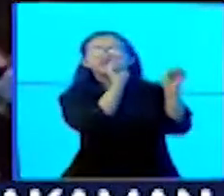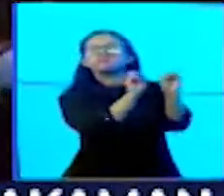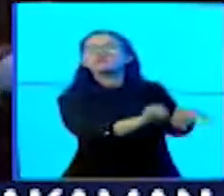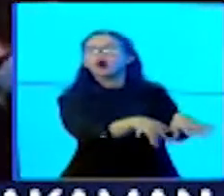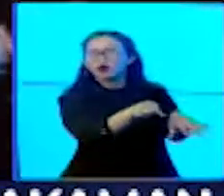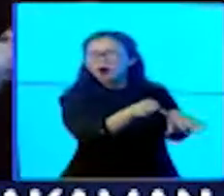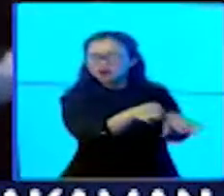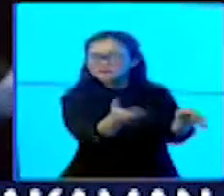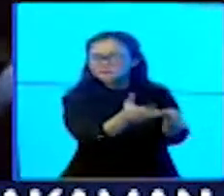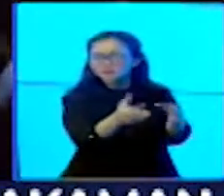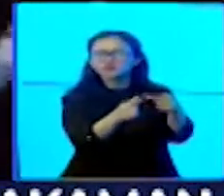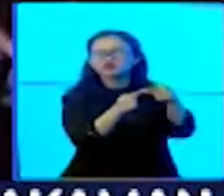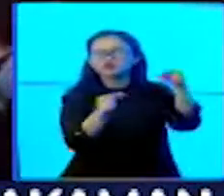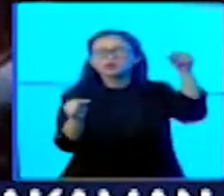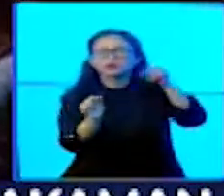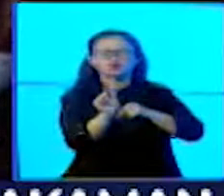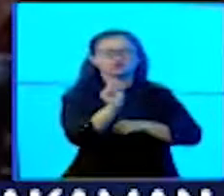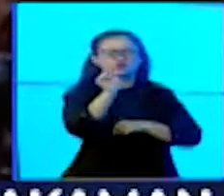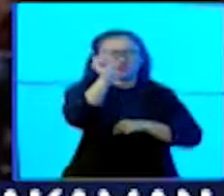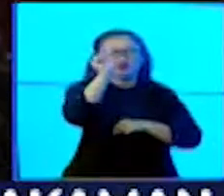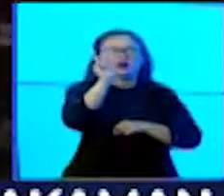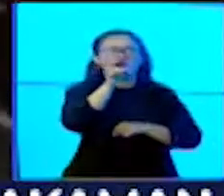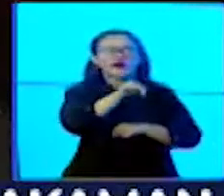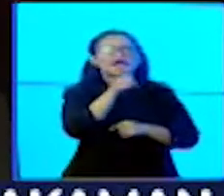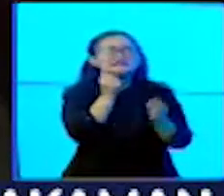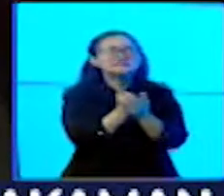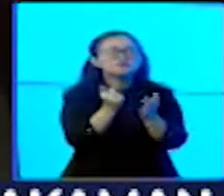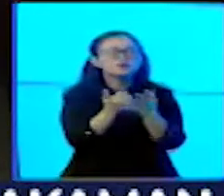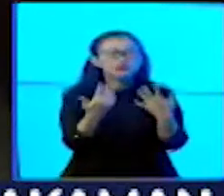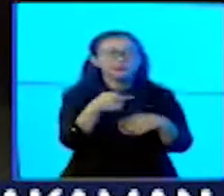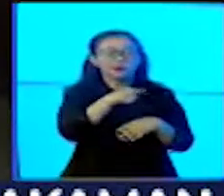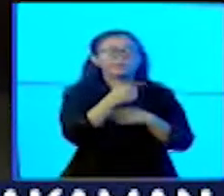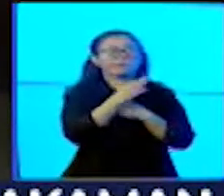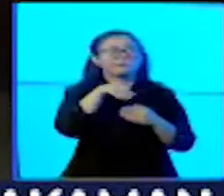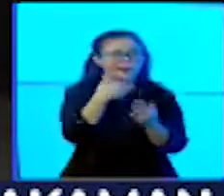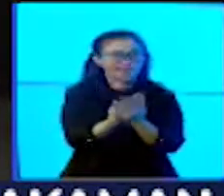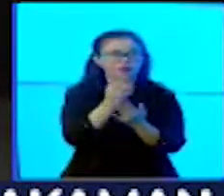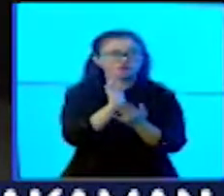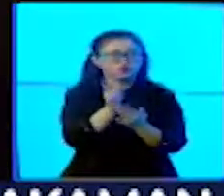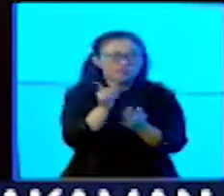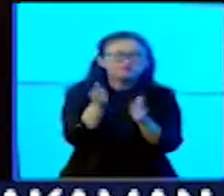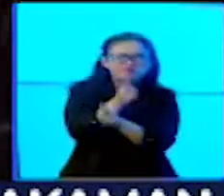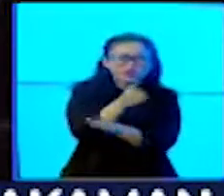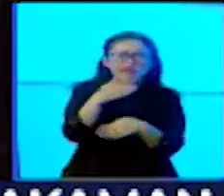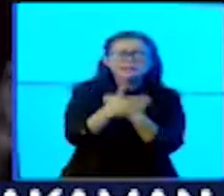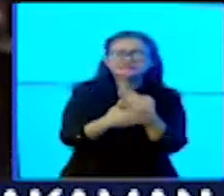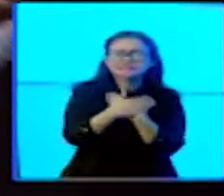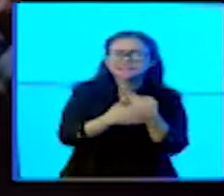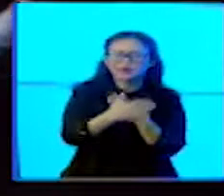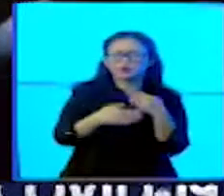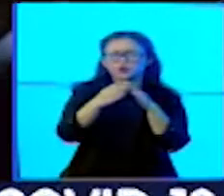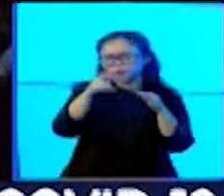Sumatera Utara. Kasus berawal saat pasien S meninggal dunia setelah sempat dirawat di Rumah Sakit Madani